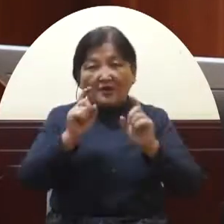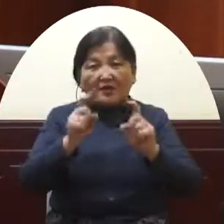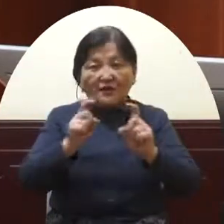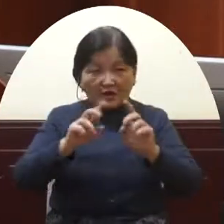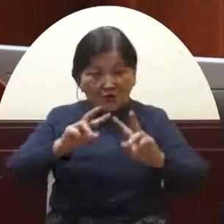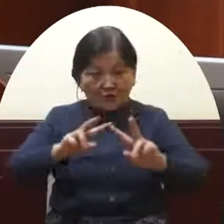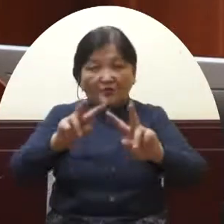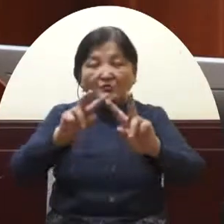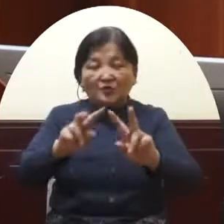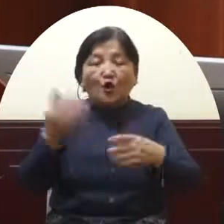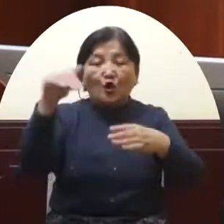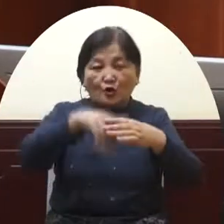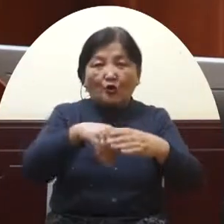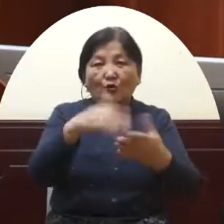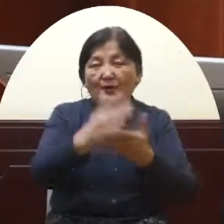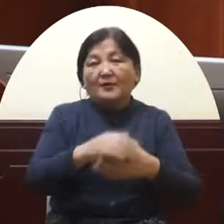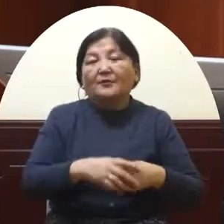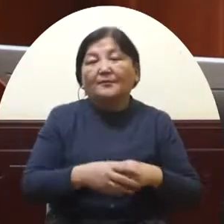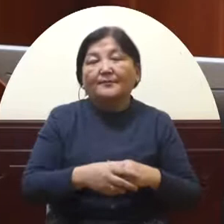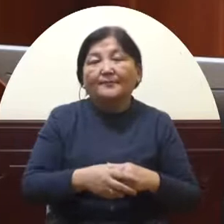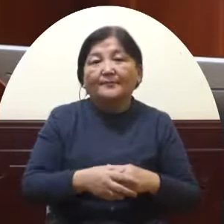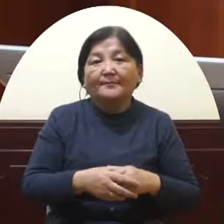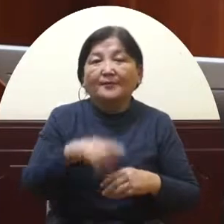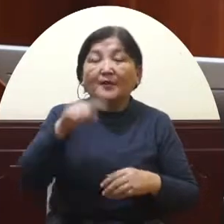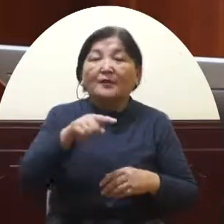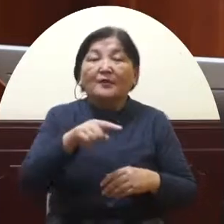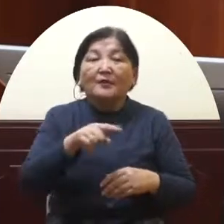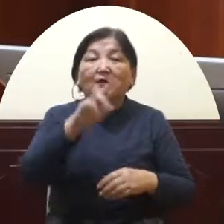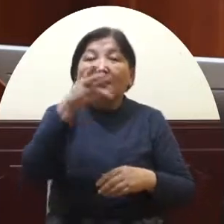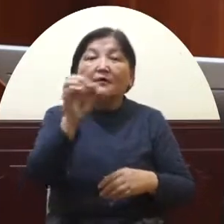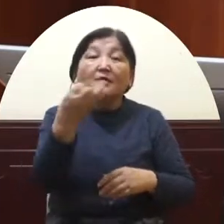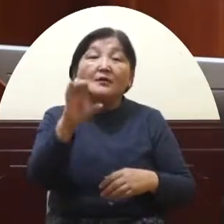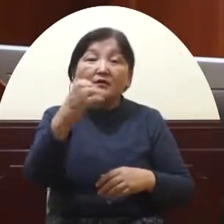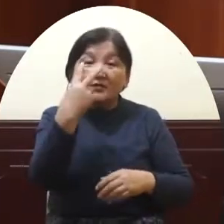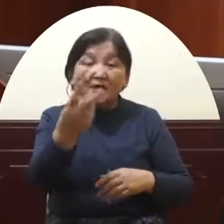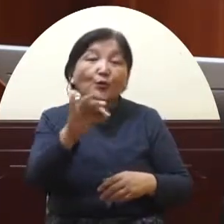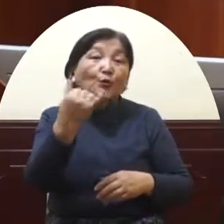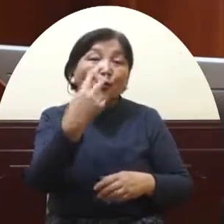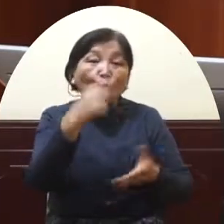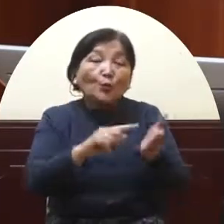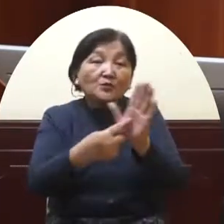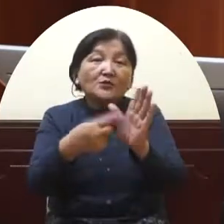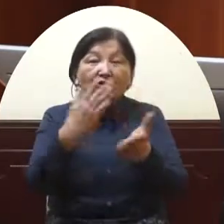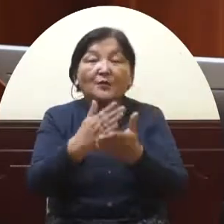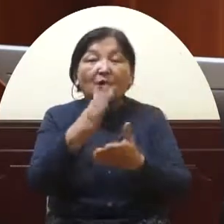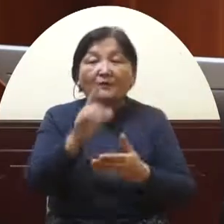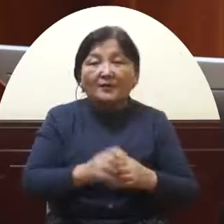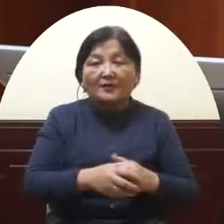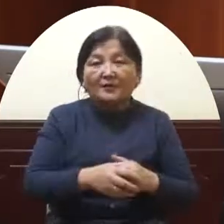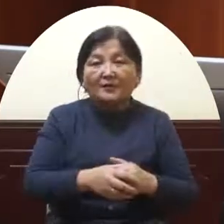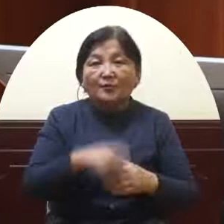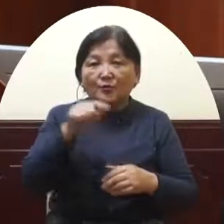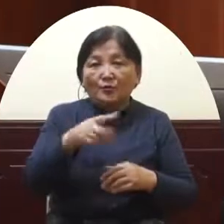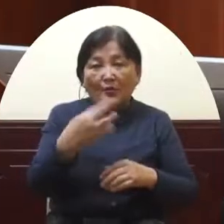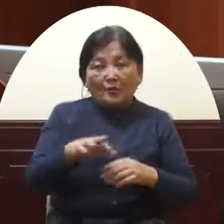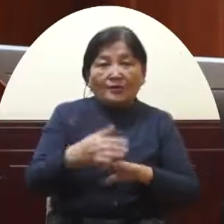Өөрөлдөл би нэрхсэн тухай асуудлыг хөндөх гэж байна л да. Энэ кейс дээр юу харагдаж байна? Өөрөлдөл тухайн үед нь